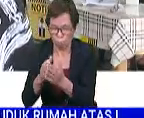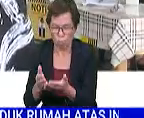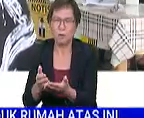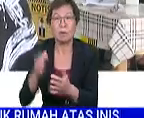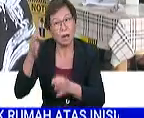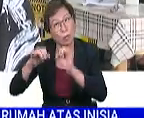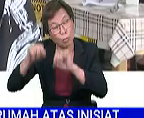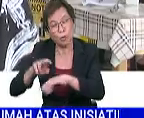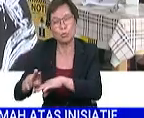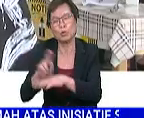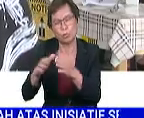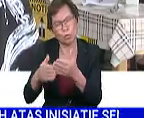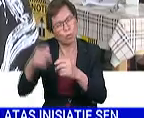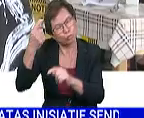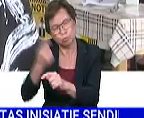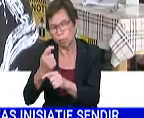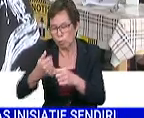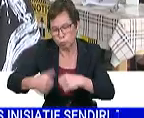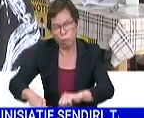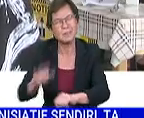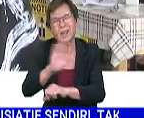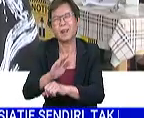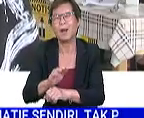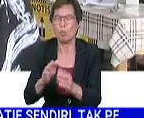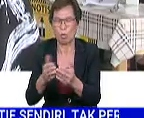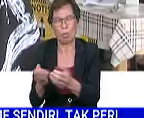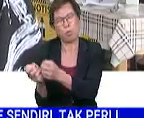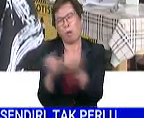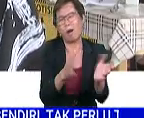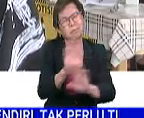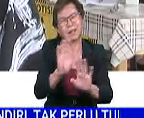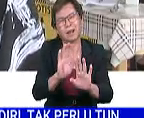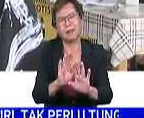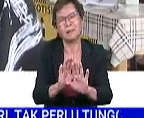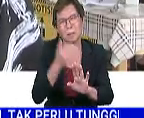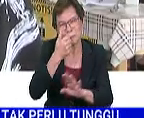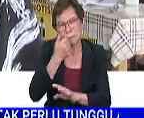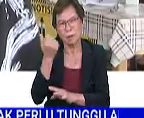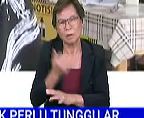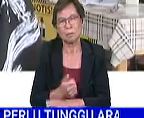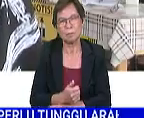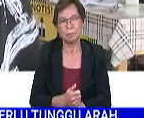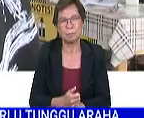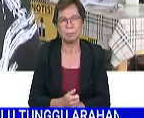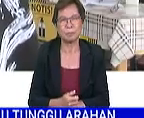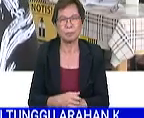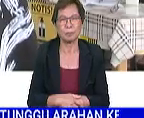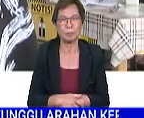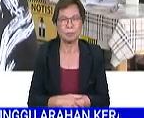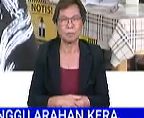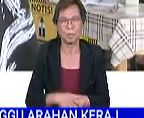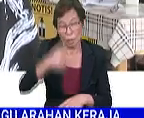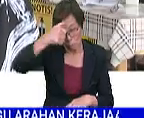jugalah ha itu mesti punya janganlah kita abaikan tu semua tu tapi yang yang Pak Cik yang usurkan